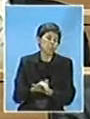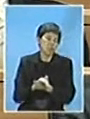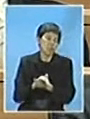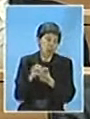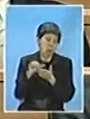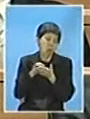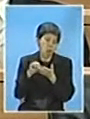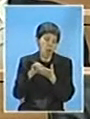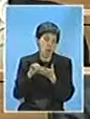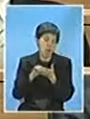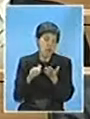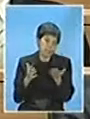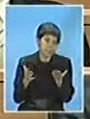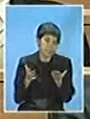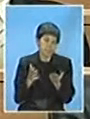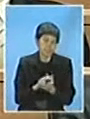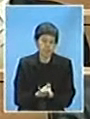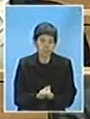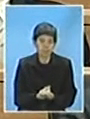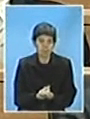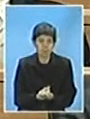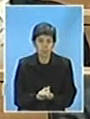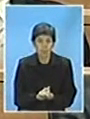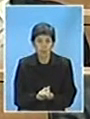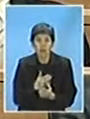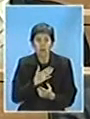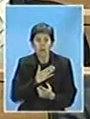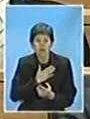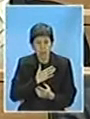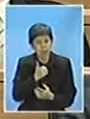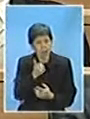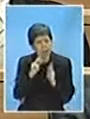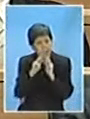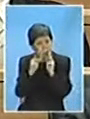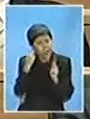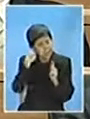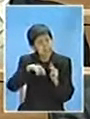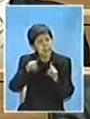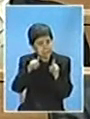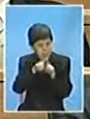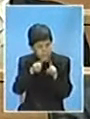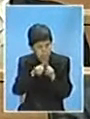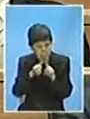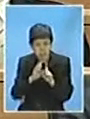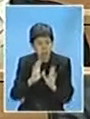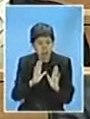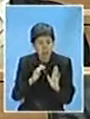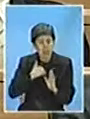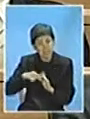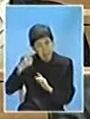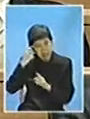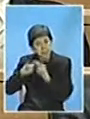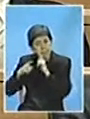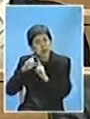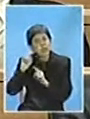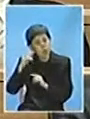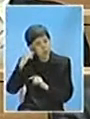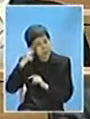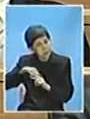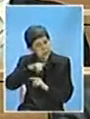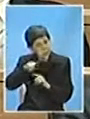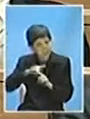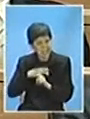ที่มีนัยสำคัญมากนะผมเห็นด้วยกับกรรมาธิการกับเพื่อนสมาชิกวุฒิสภาหลายท่านนะฮะที่ท่